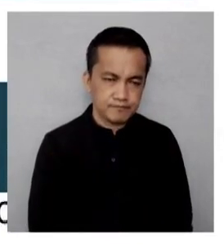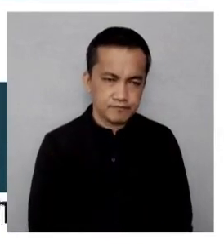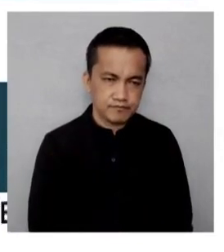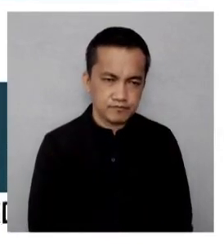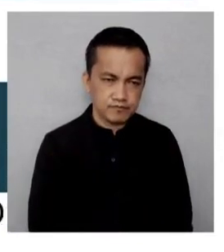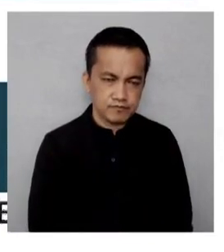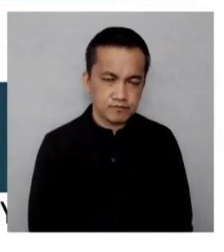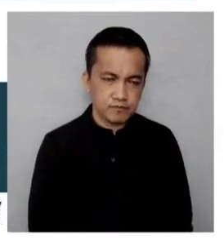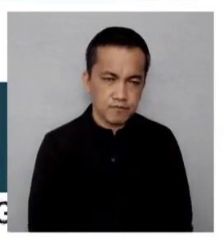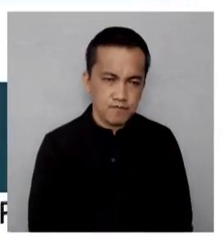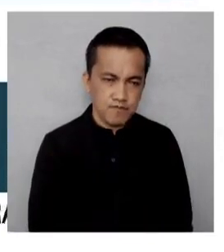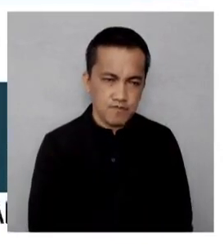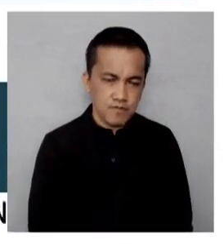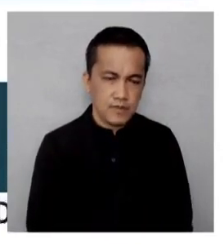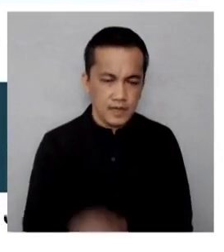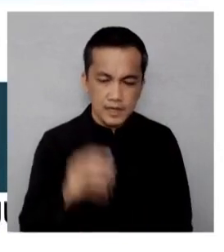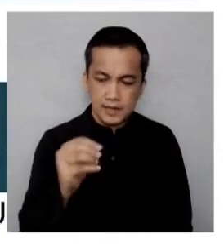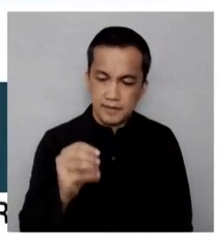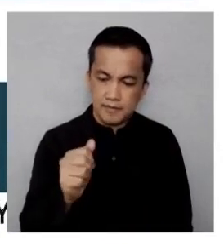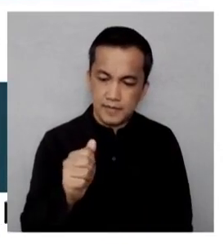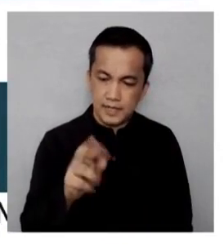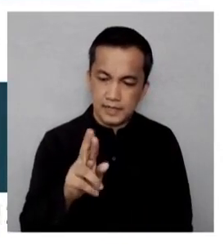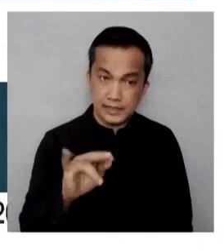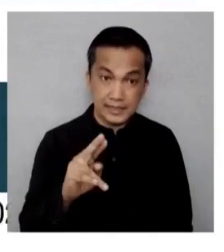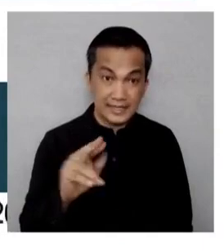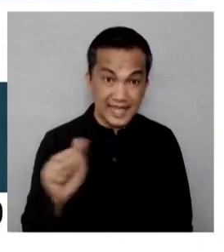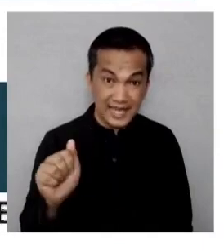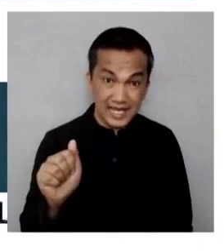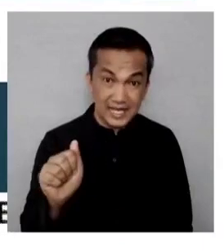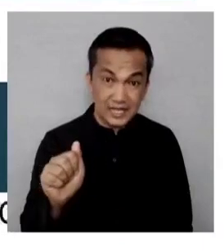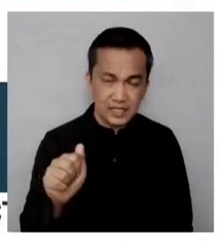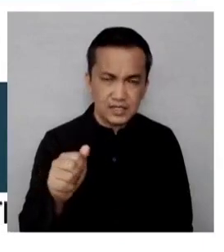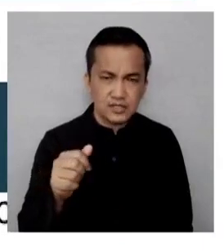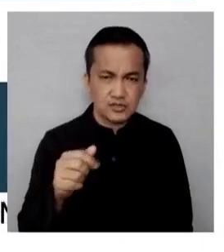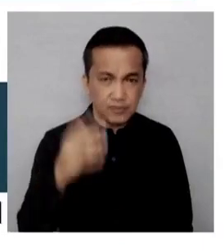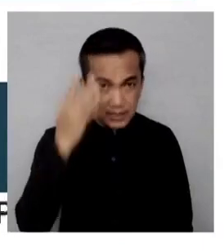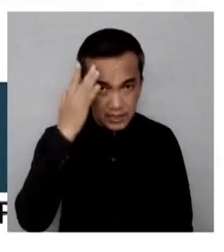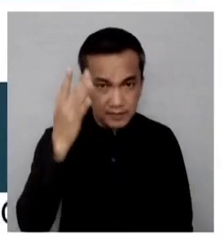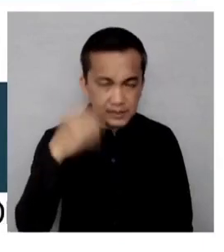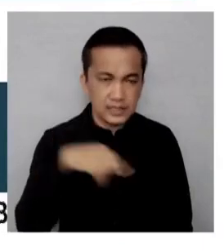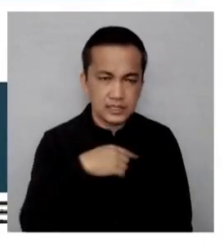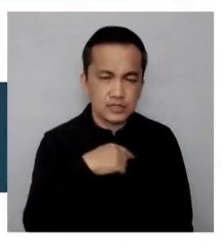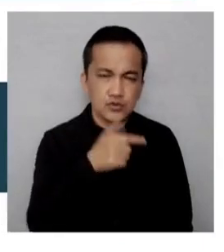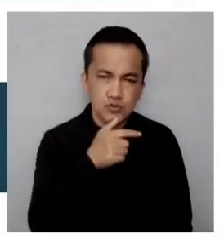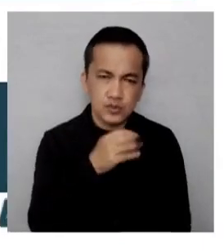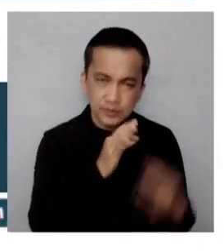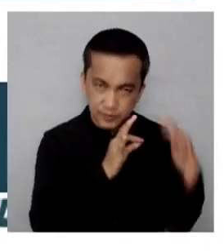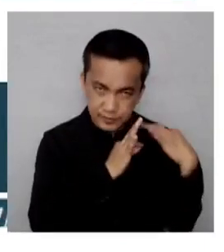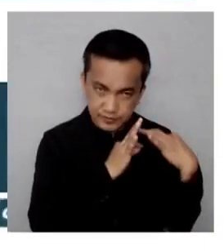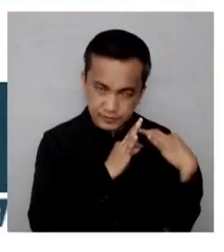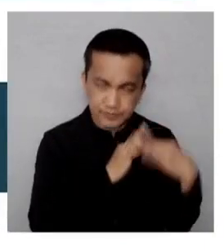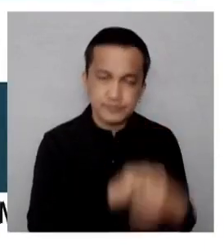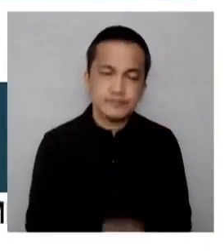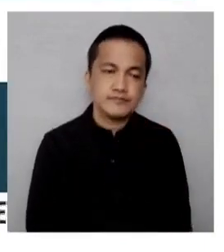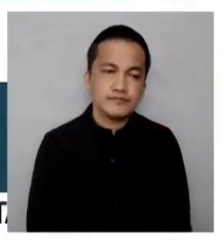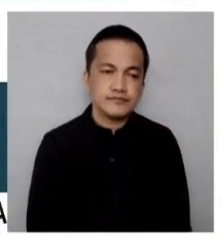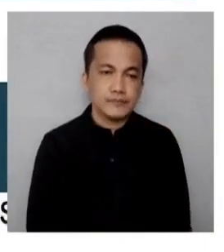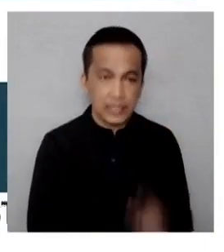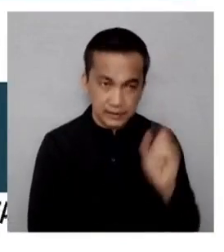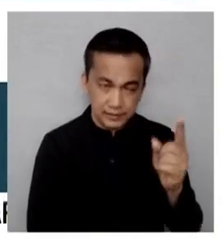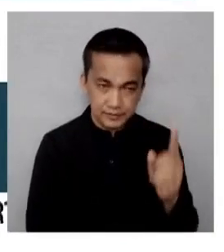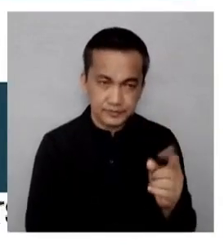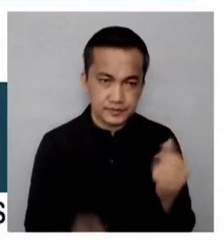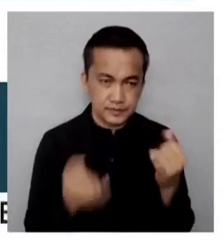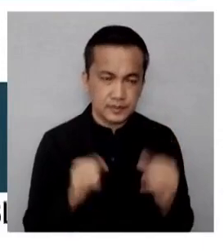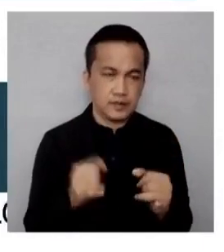itong marina, na para malaman natin sino talaga yung accountable. So tama ka, no, there have been incident in